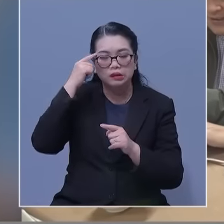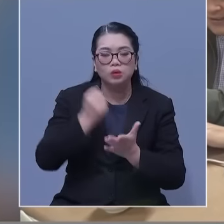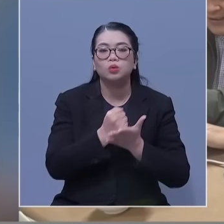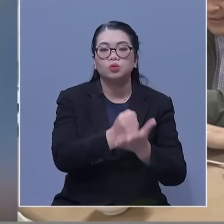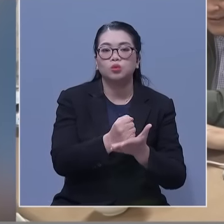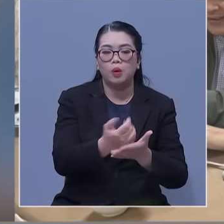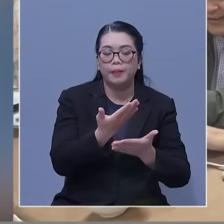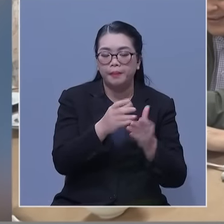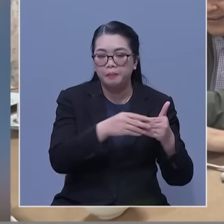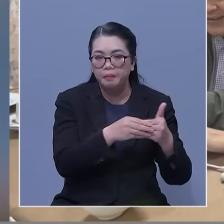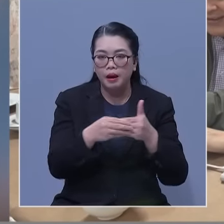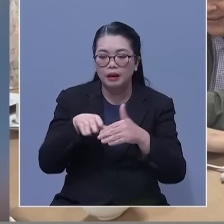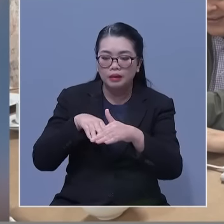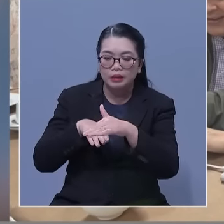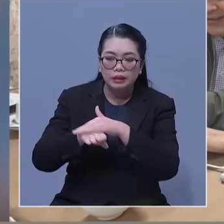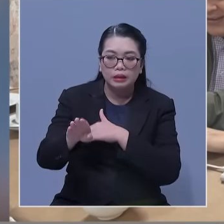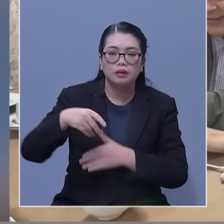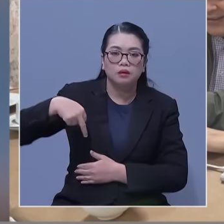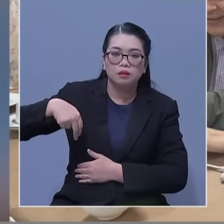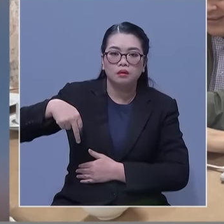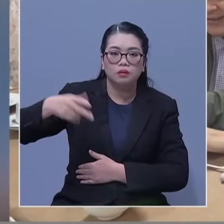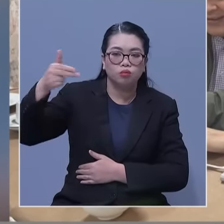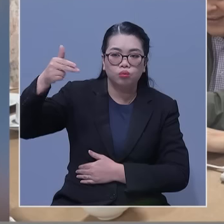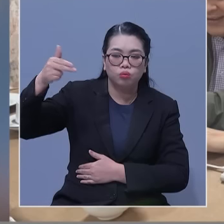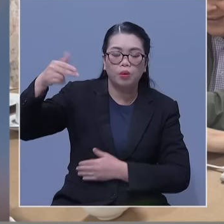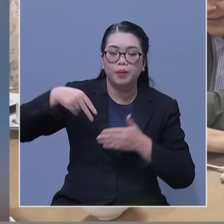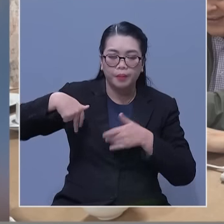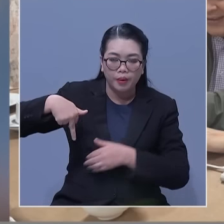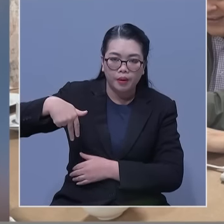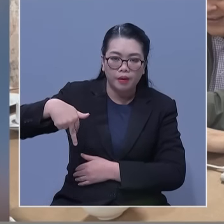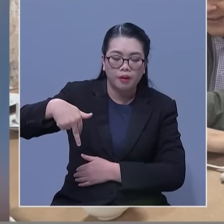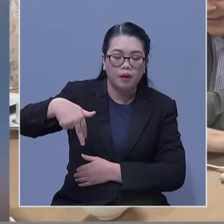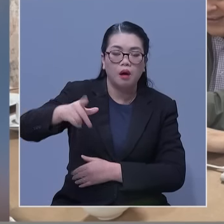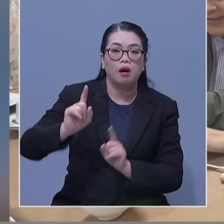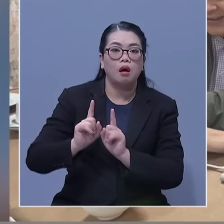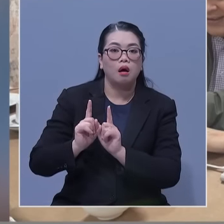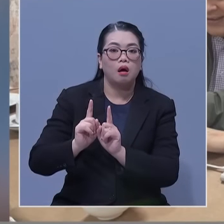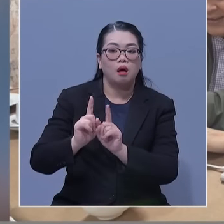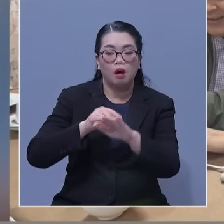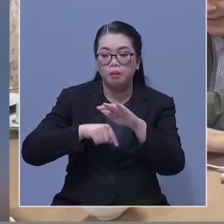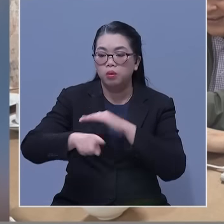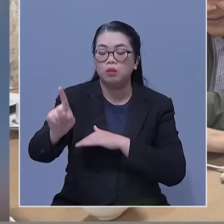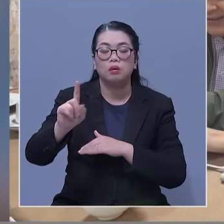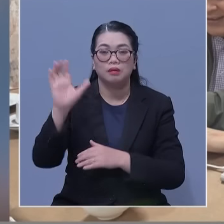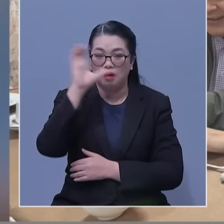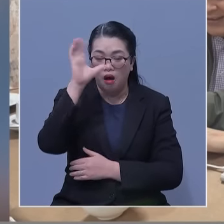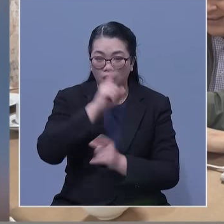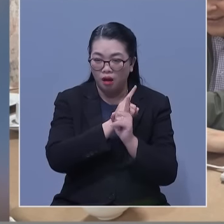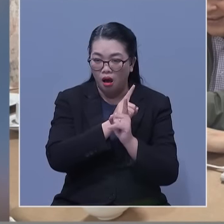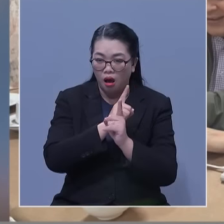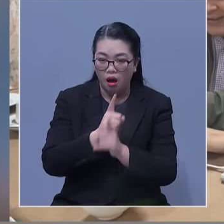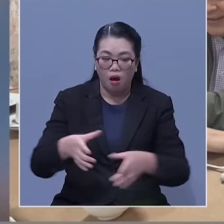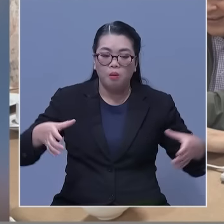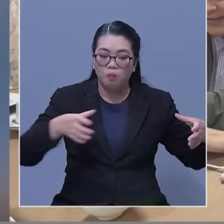ช่วยเหลือออกมาจากโรงพยาบาลเดินออกไปผ่านกล้องวงจรปิดและที่ไม่น่าเชื่อก็คือหลังจากนั้นเนี่ยโหเจ้าหน้าที่ใช้เป็นกอง